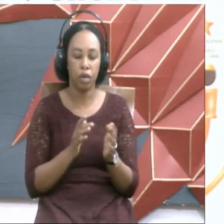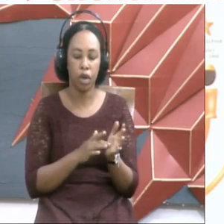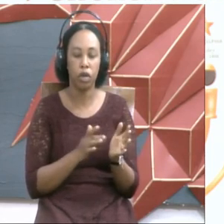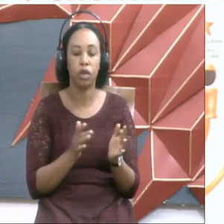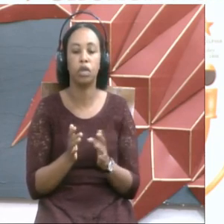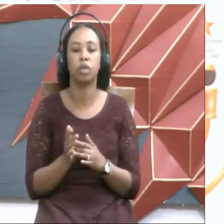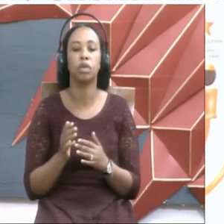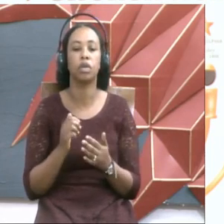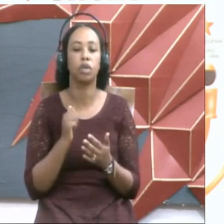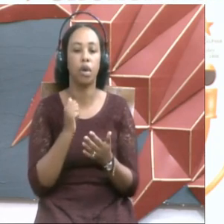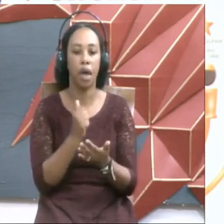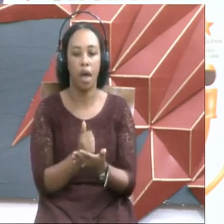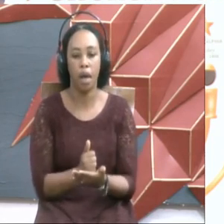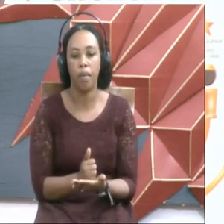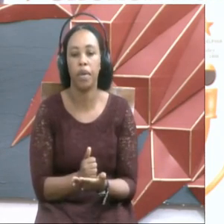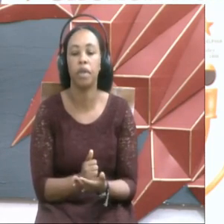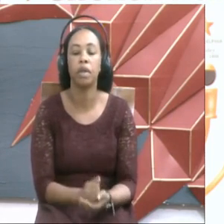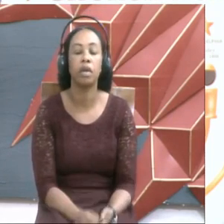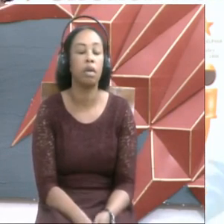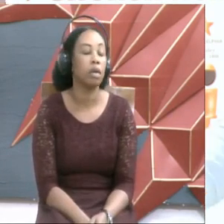Kristo. Amen.